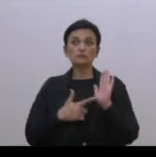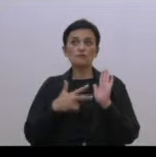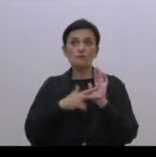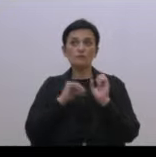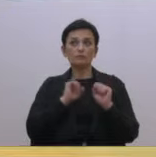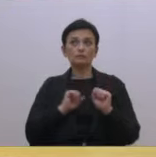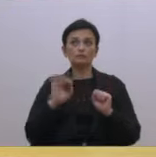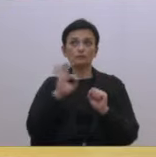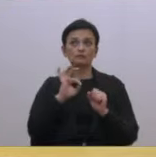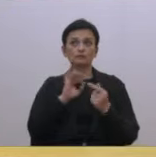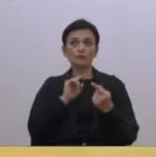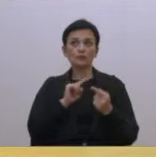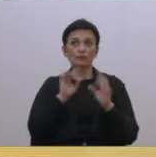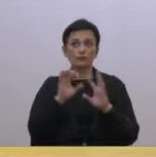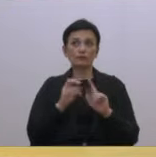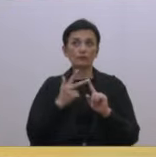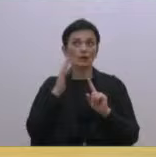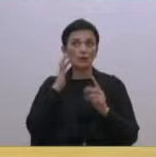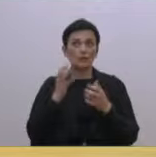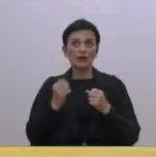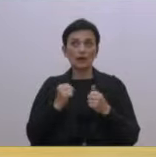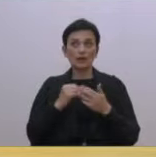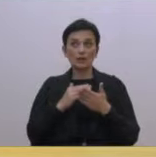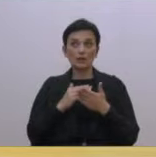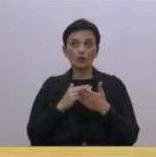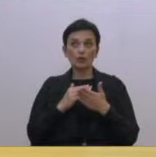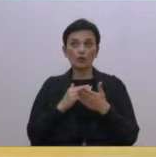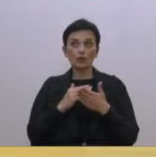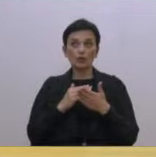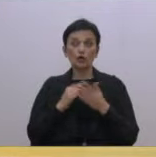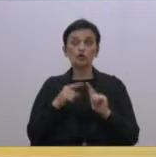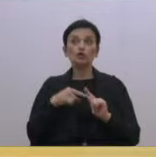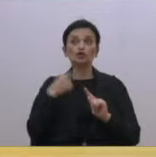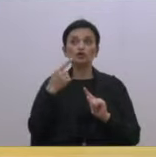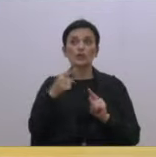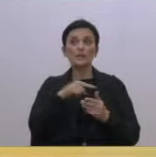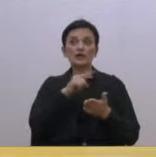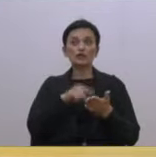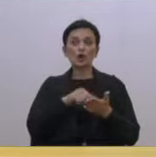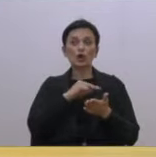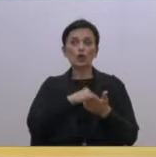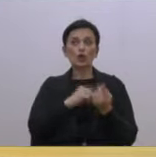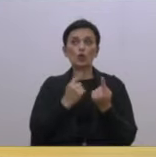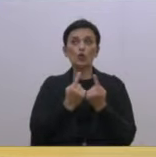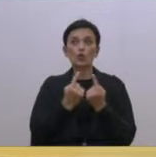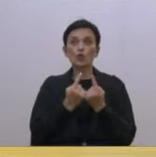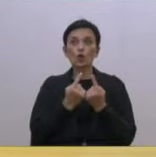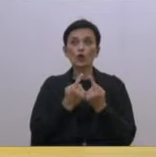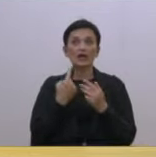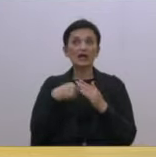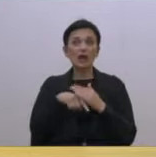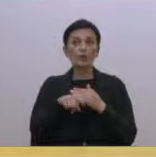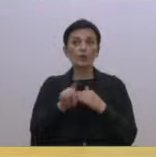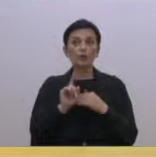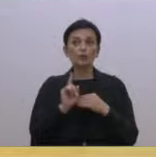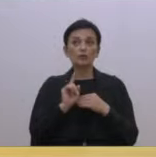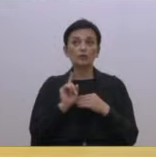სამოცდათვრამეტი მომხრე ნული წინააღმდეგი კანონის მესამე მოსმენით მიღებულია. შემდეგი საკითხი, კოლეგებო, გამომდინარე იქიდან, რომ